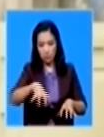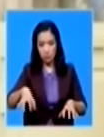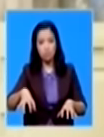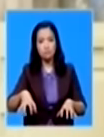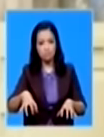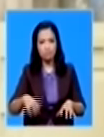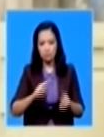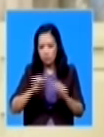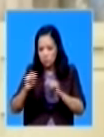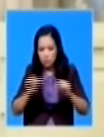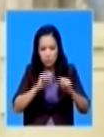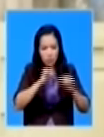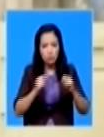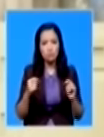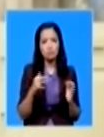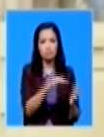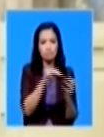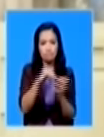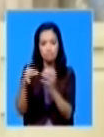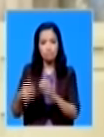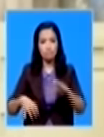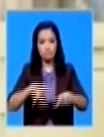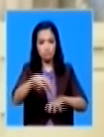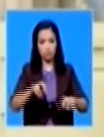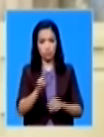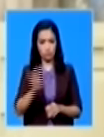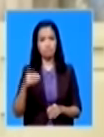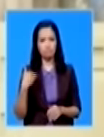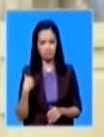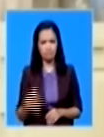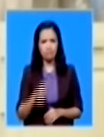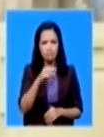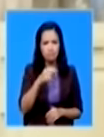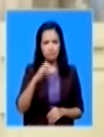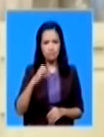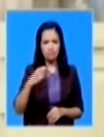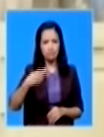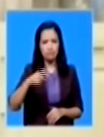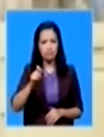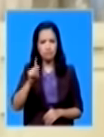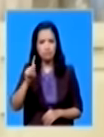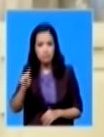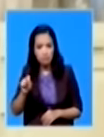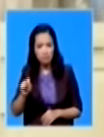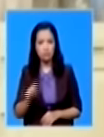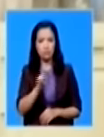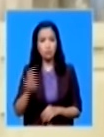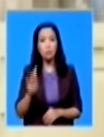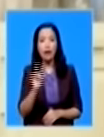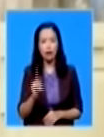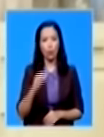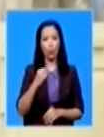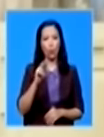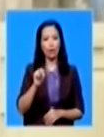าครัฐสามารถติดต่อกันได้ในช่องทางนี้แล้วก็มีการระบบการรักษาความปลอดภัยนะเป็นระบบสื่อสารแบบออนไลน์หน่วย